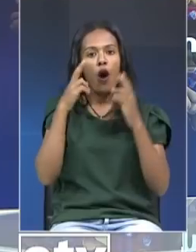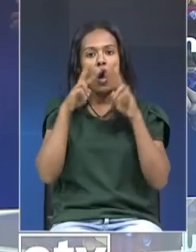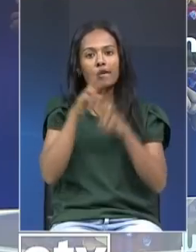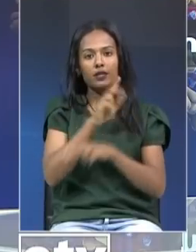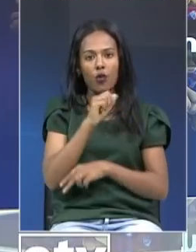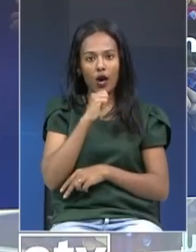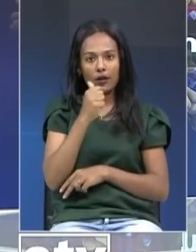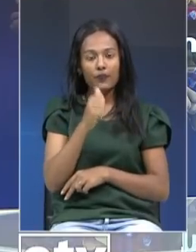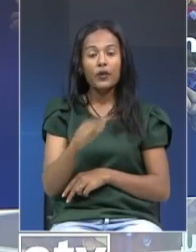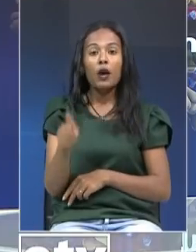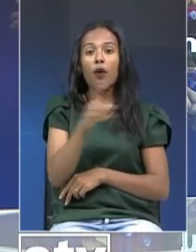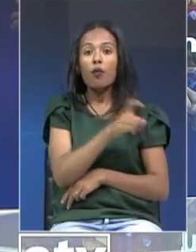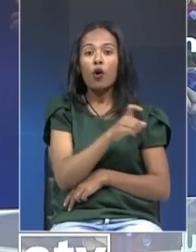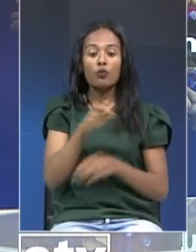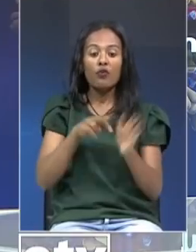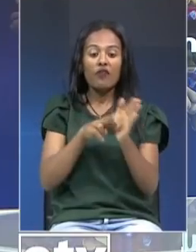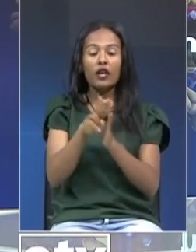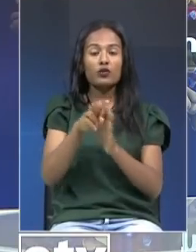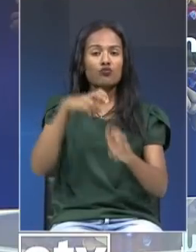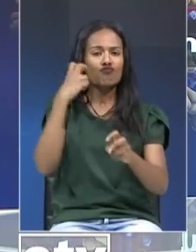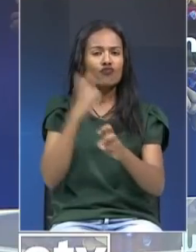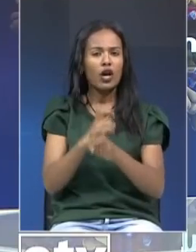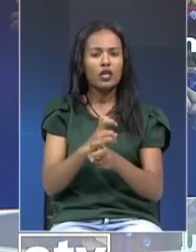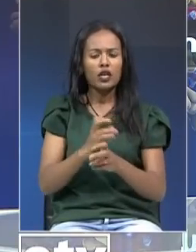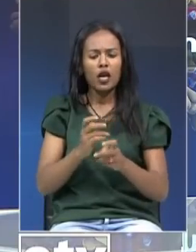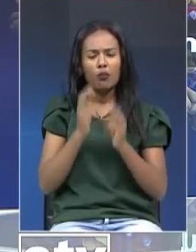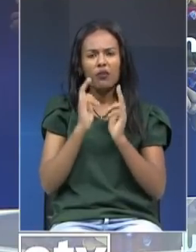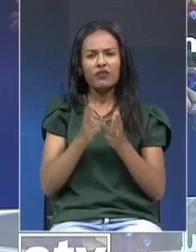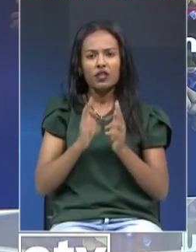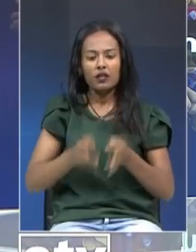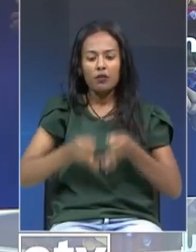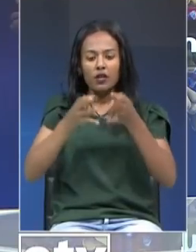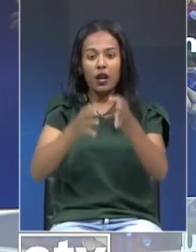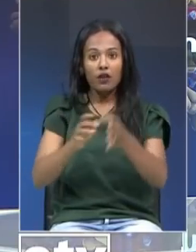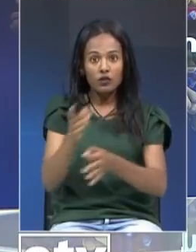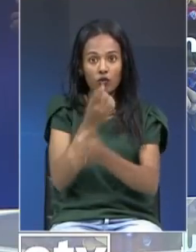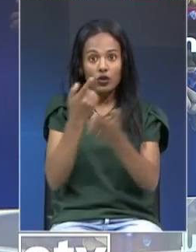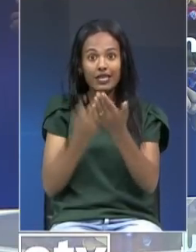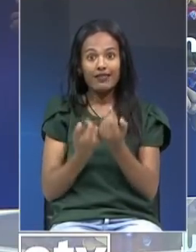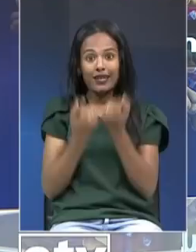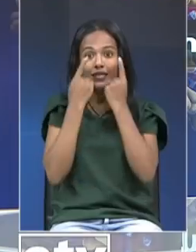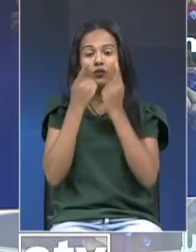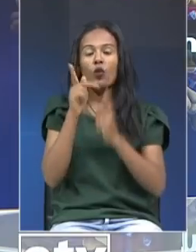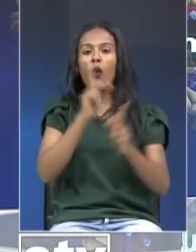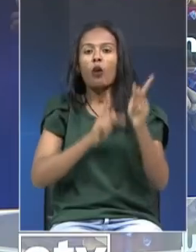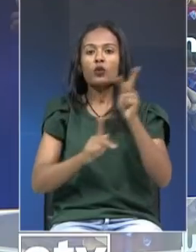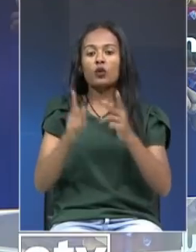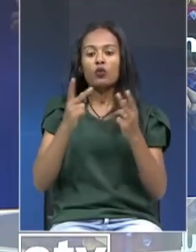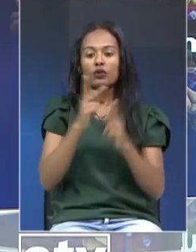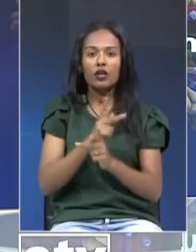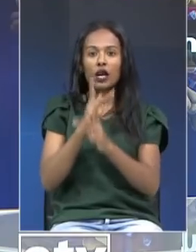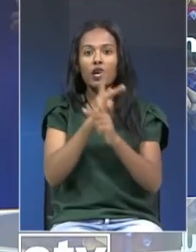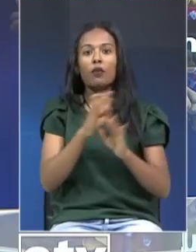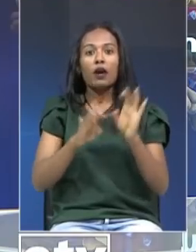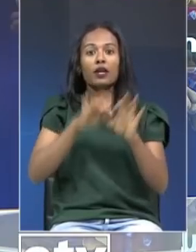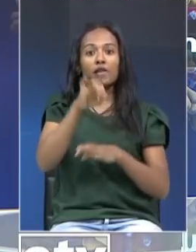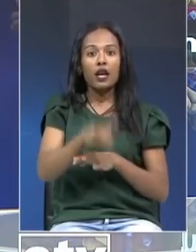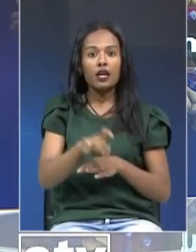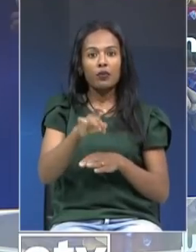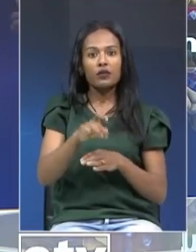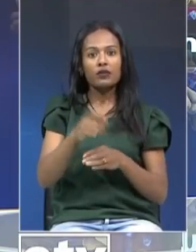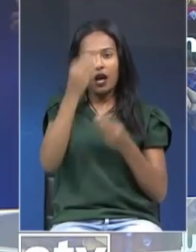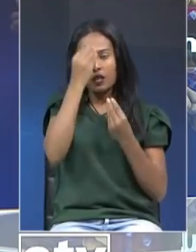አይስተዋልም። በመሆኑም ቫይረሱ አደገኛና በፍጥነት የሚተላለፍ በመሆኑ ይህንን ተገንዝቦ ማህበረሰቡ ጥንቃቄ ማድረግ እንዳለበት አሳስበዋል